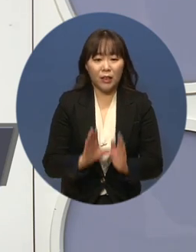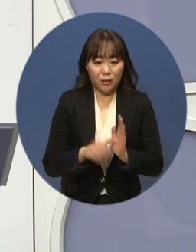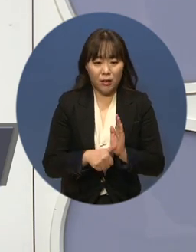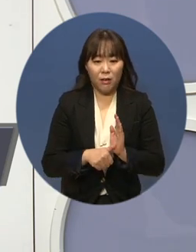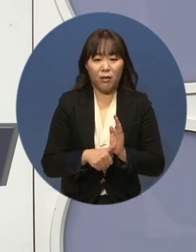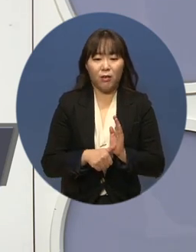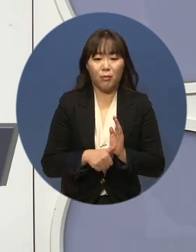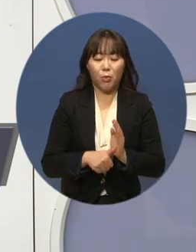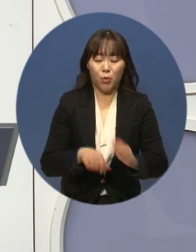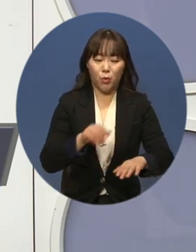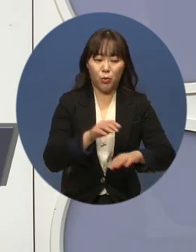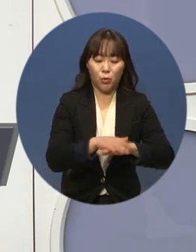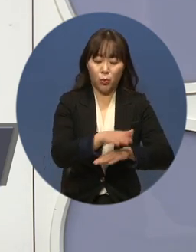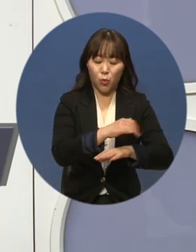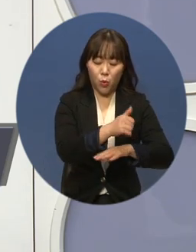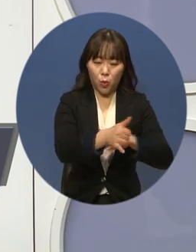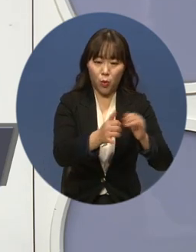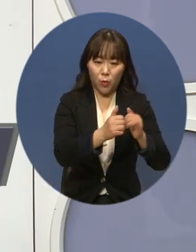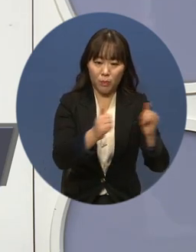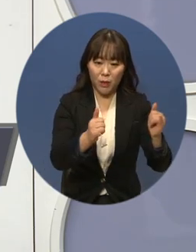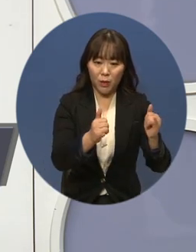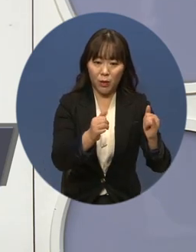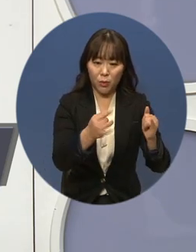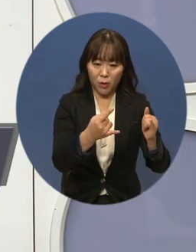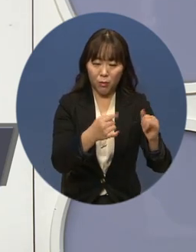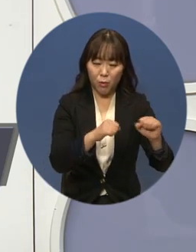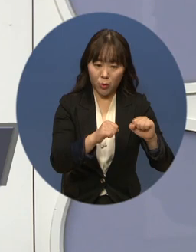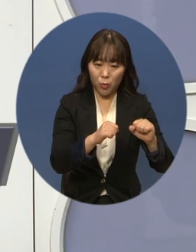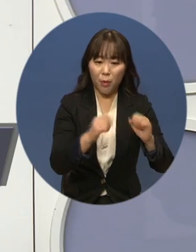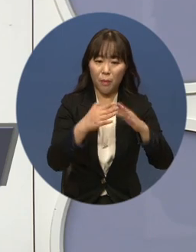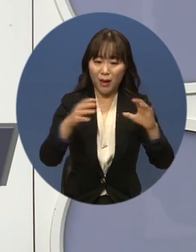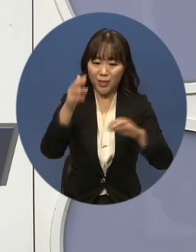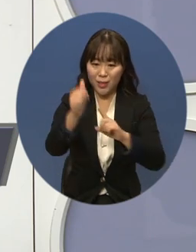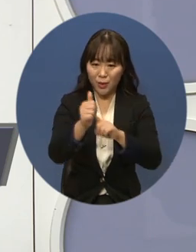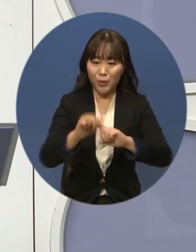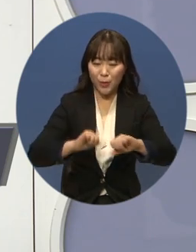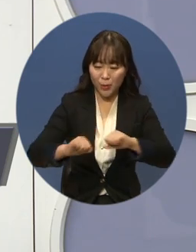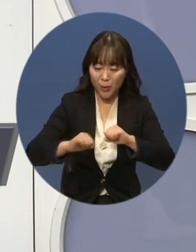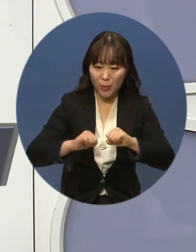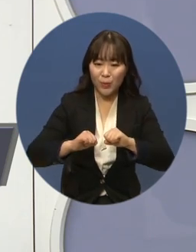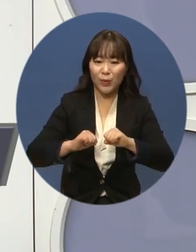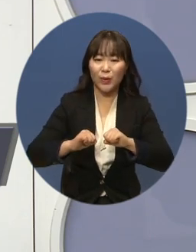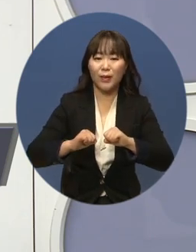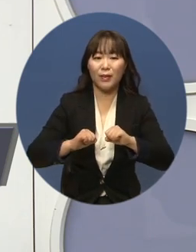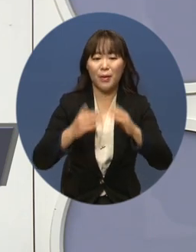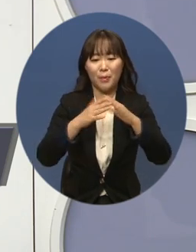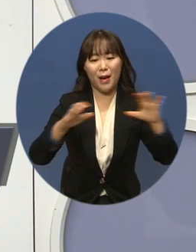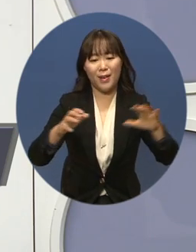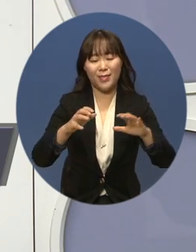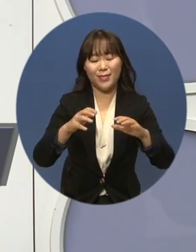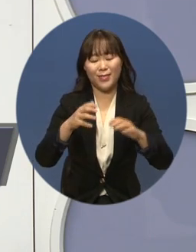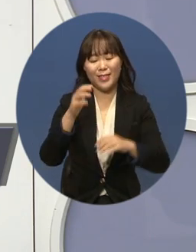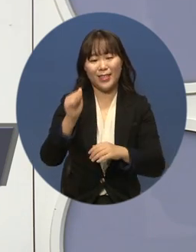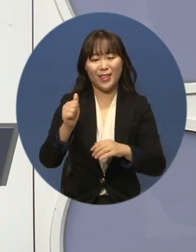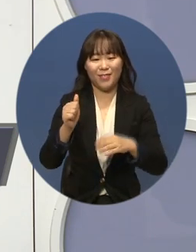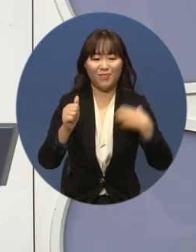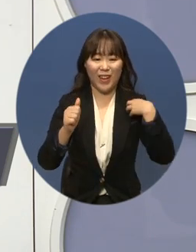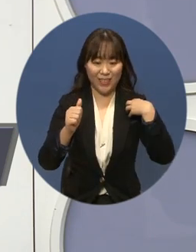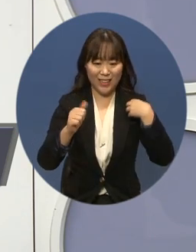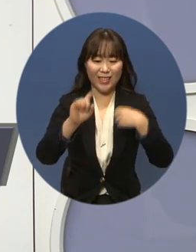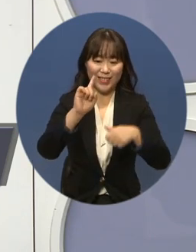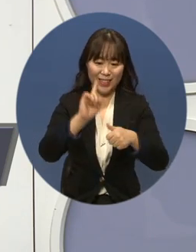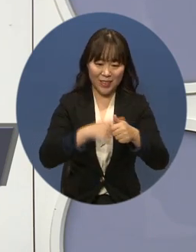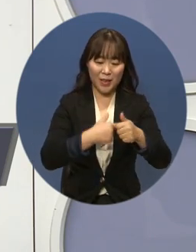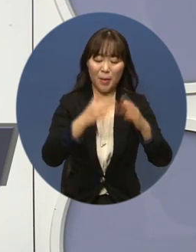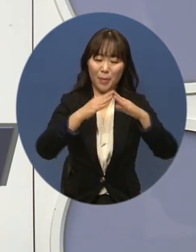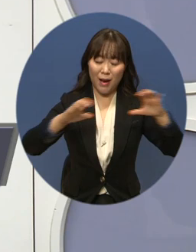농민의 활동도 하고 또 마을 이장도 하고 이렇게 해서 이제 마을 이장을 하게 됐는데 자연스럽게 이제